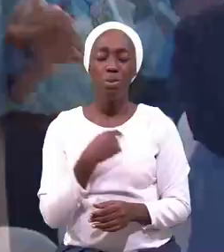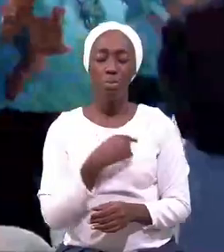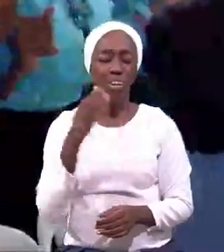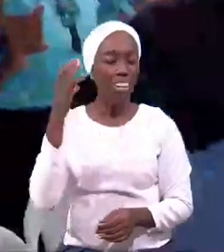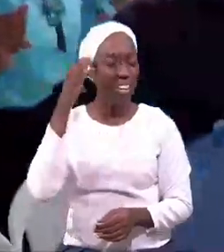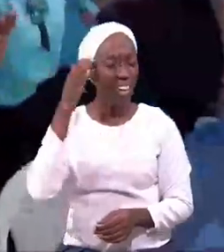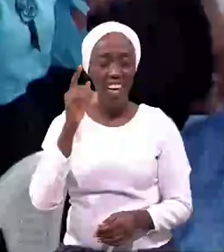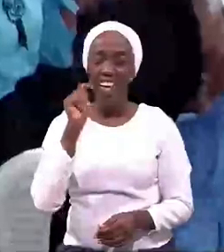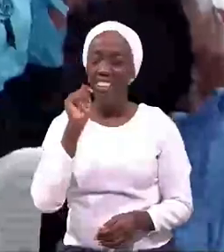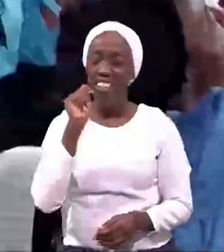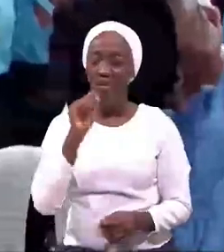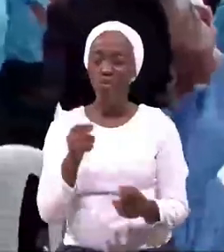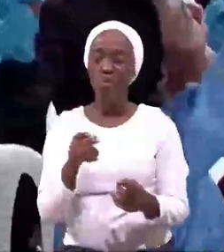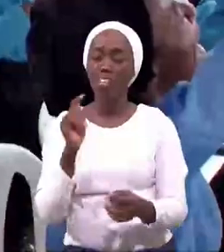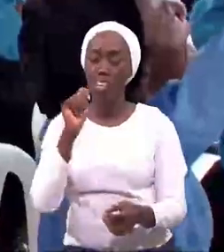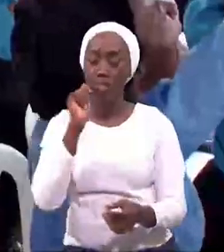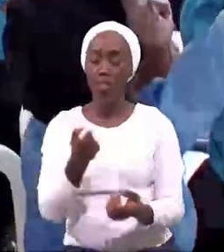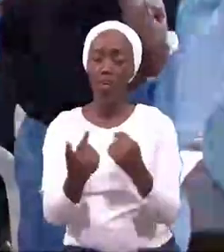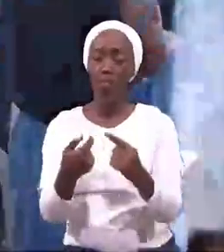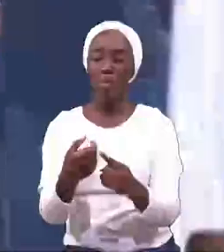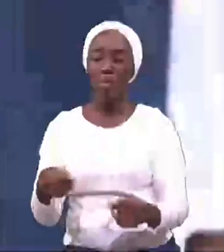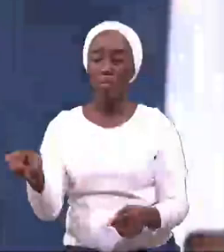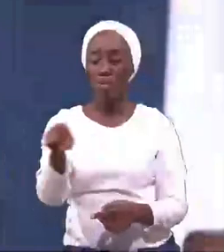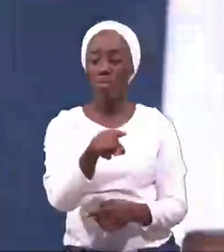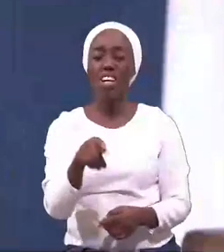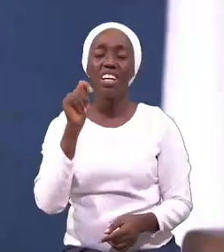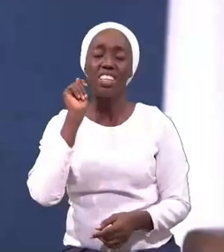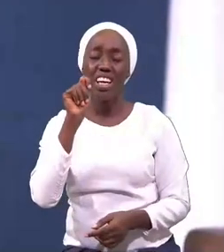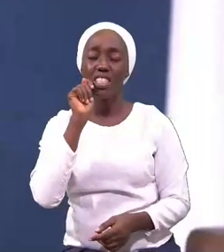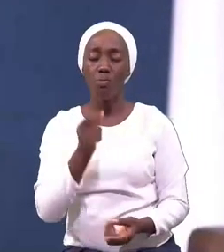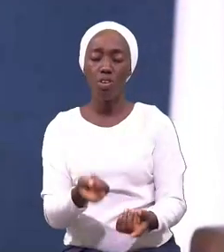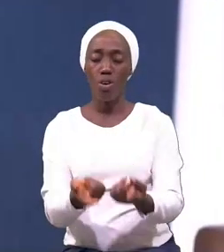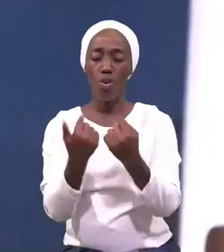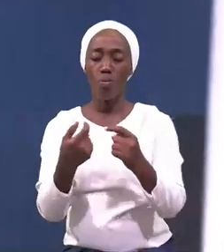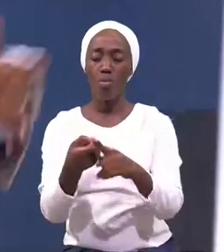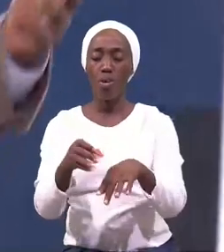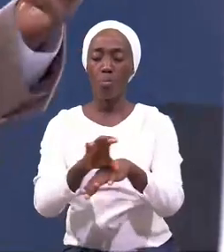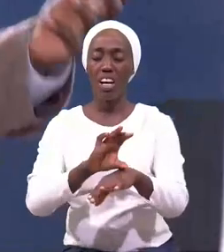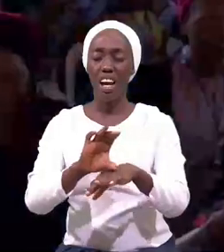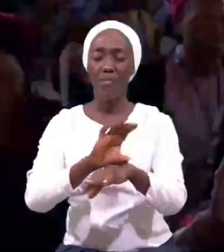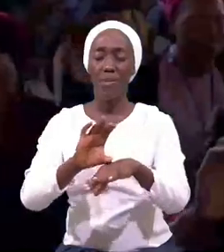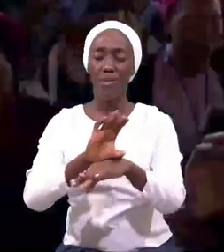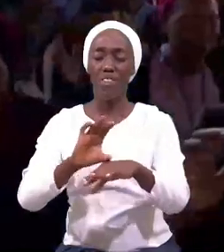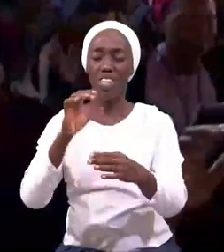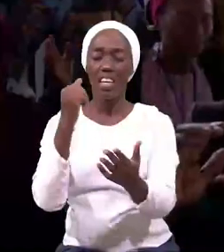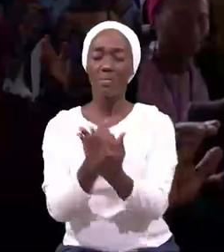Nous entendons des témoignages venant de vous. Des témoignages venant du Cameroun.